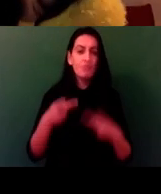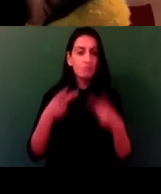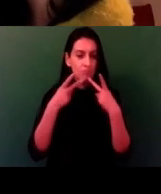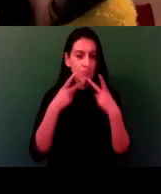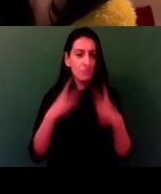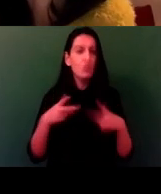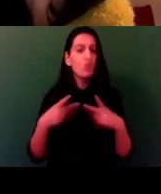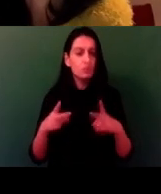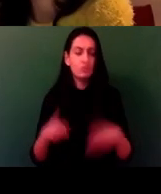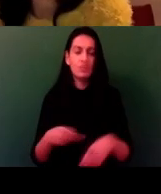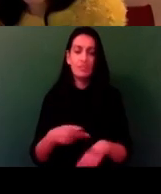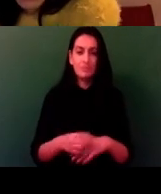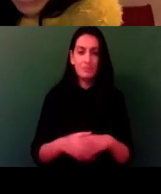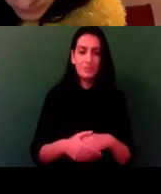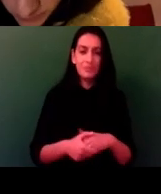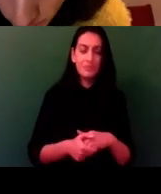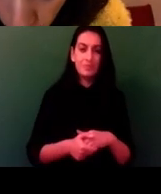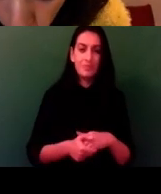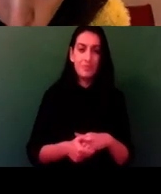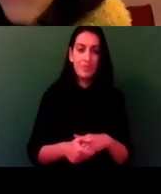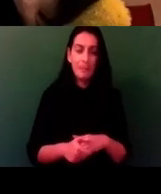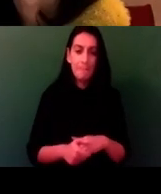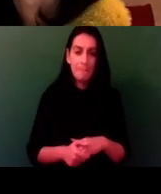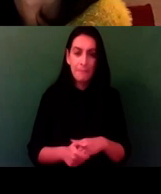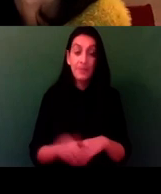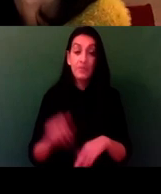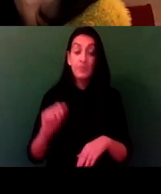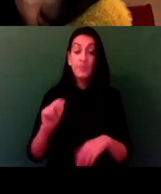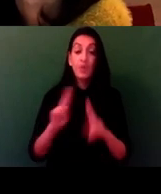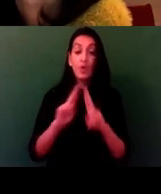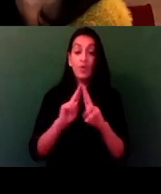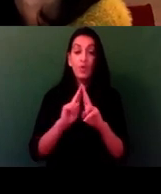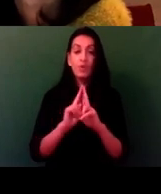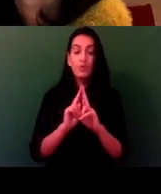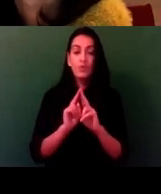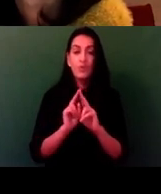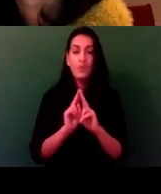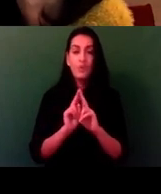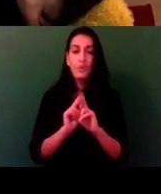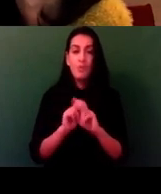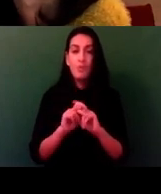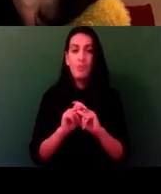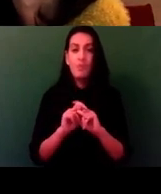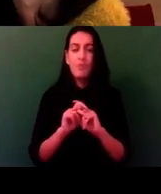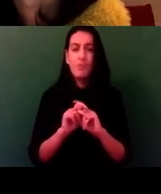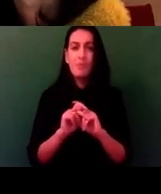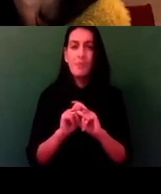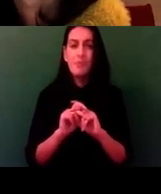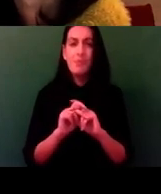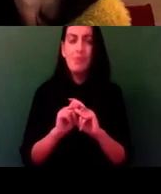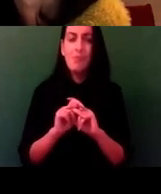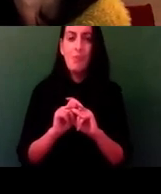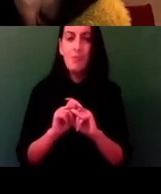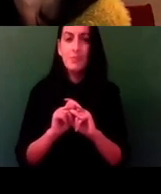idarenin denetlenmesi konusu önemli. Örneğin dünya miras alanları için yönetim planları yapılıyor. Karar verici, kararı etkileyen ve